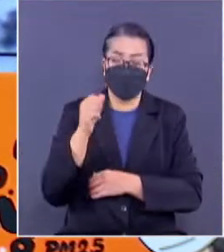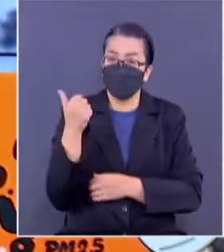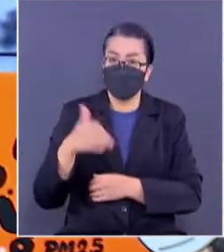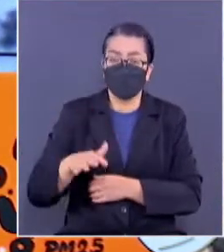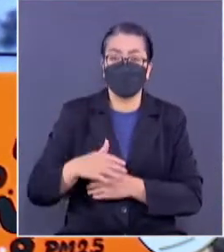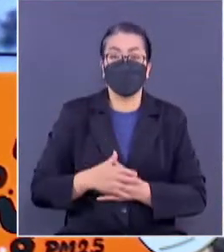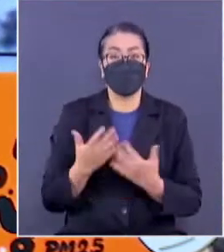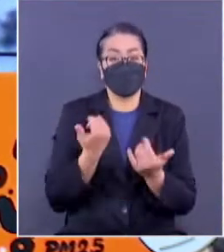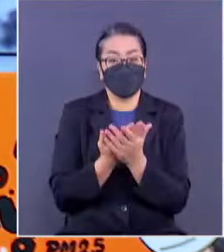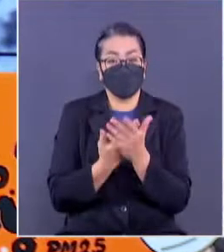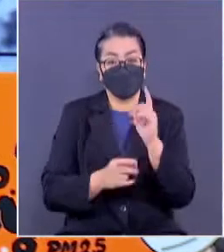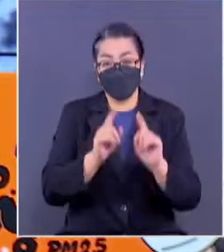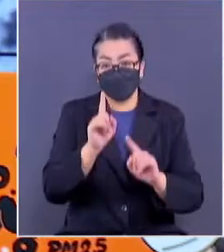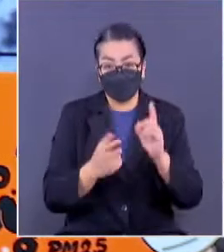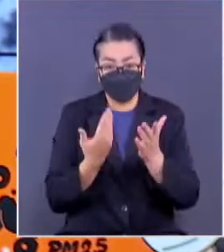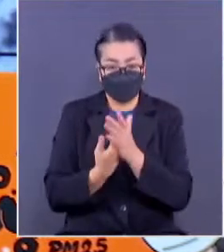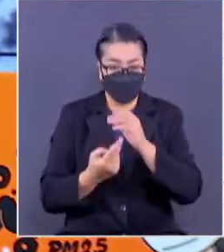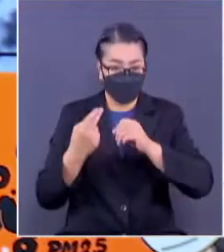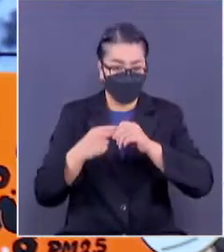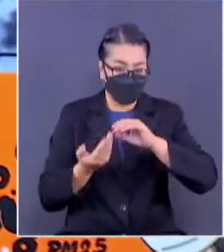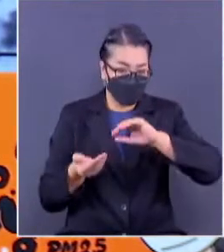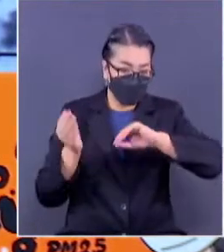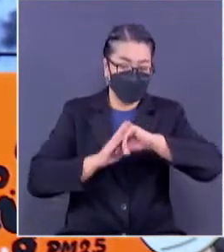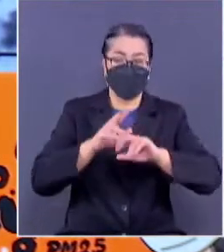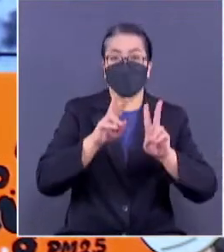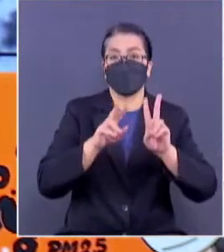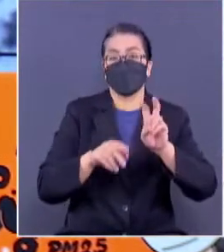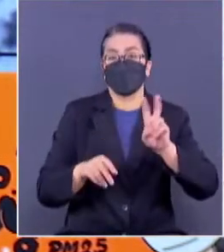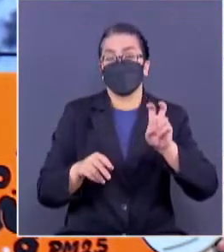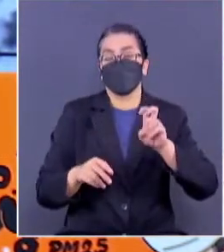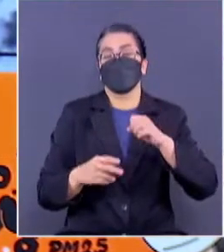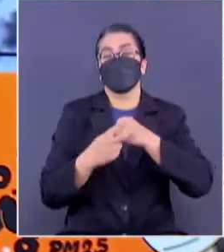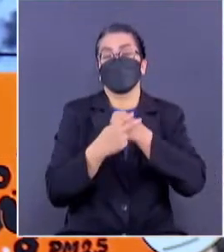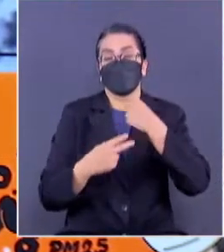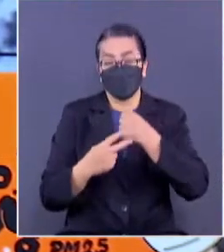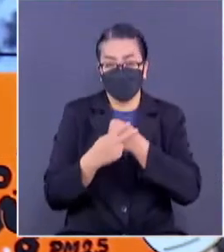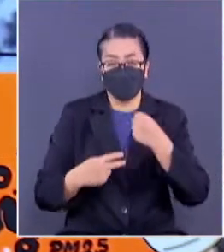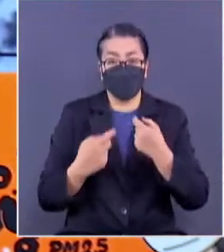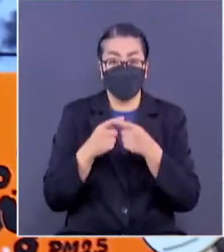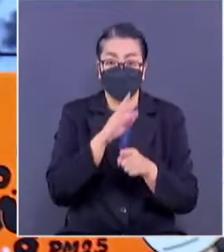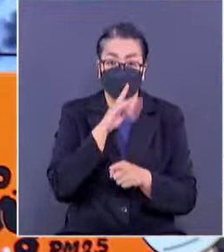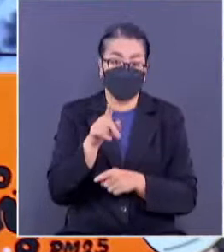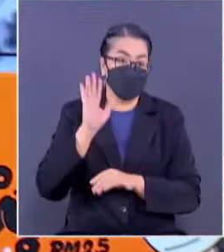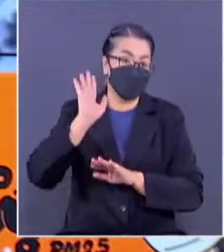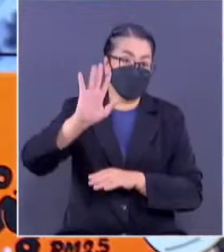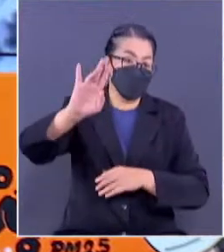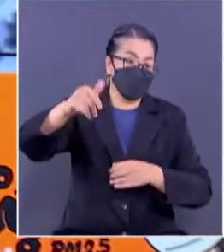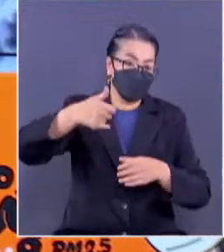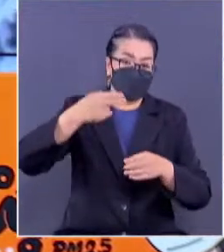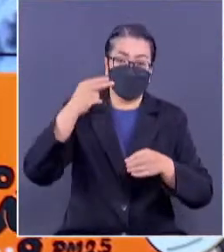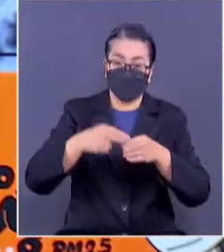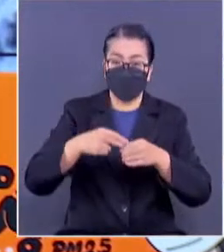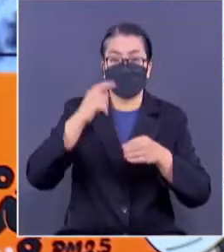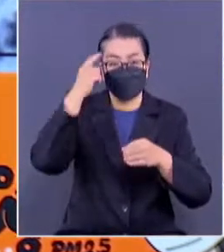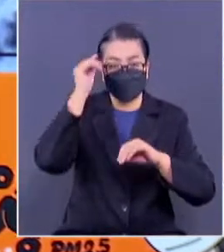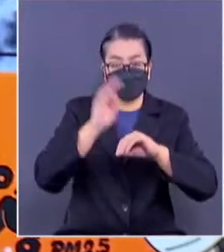ราคามีการประเมินนะครับว่าจะพุ่งไปถึง 200ดอลลาร์สหรัฐต่อบาร์เรลแต่ละเสียบอกว่าถ้าแบงค์กันอย่างนี้ไม่ใช่สองร้อยนะครับ